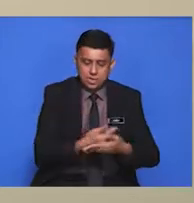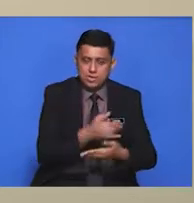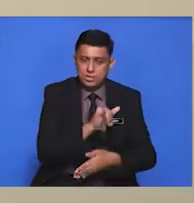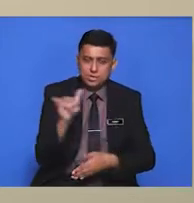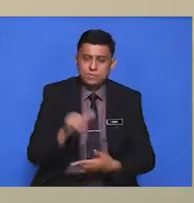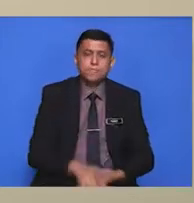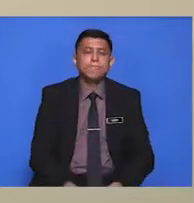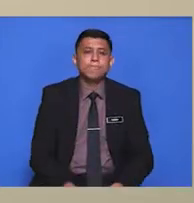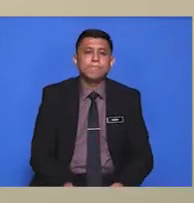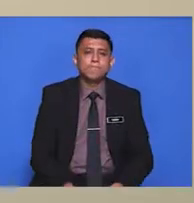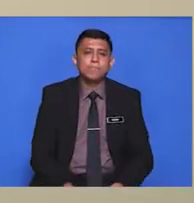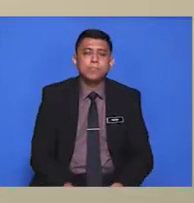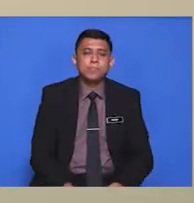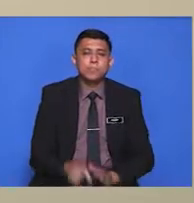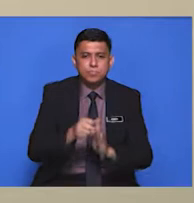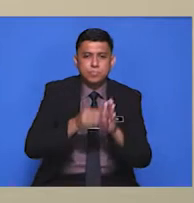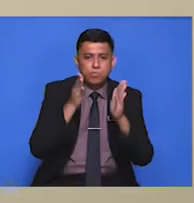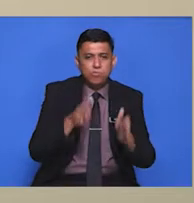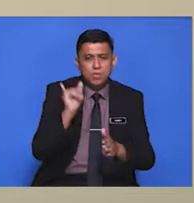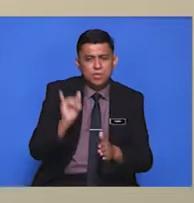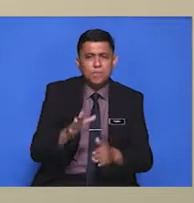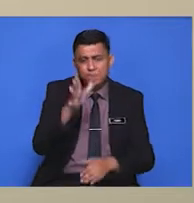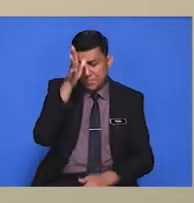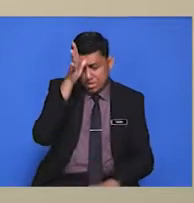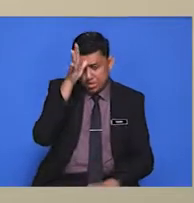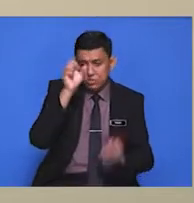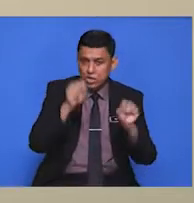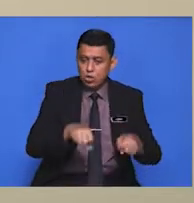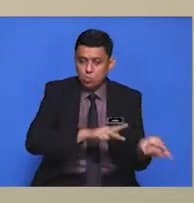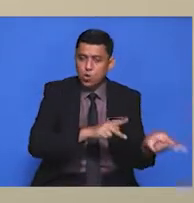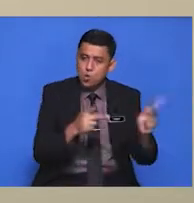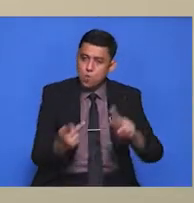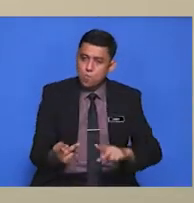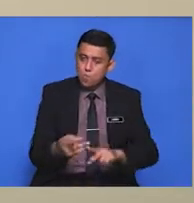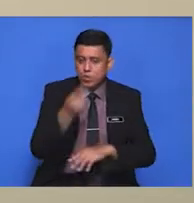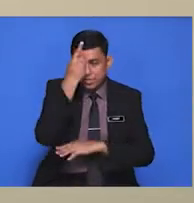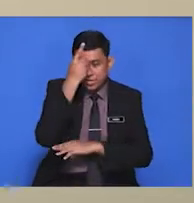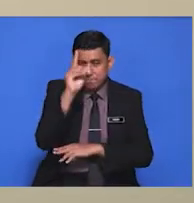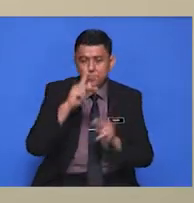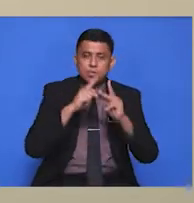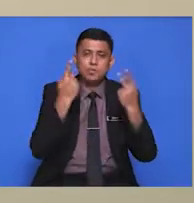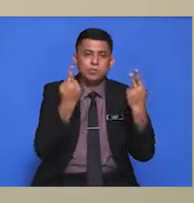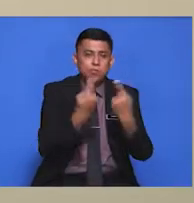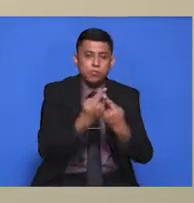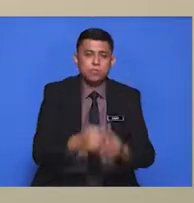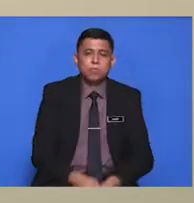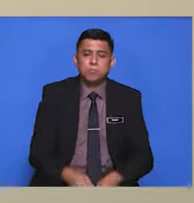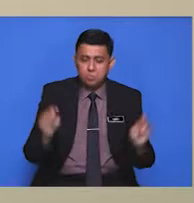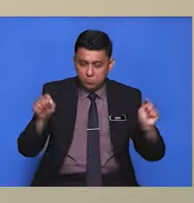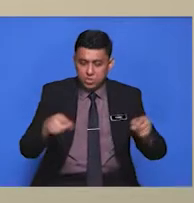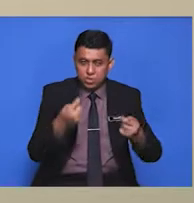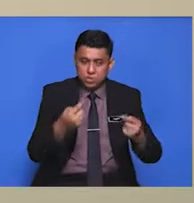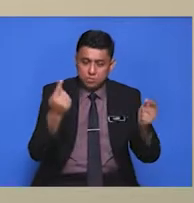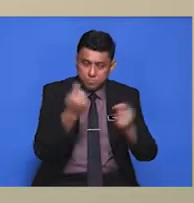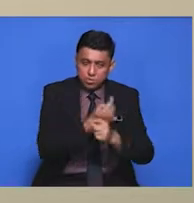Perwatakan lain Dodo juga merupakan seorang bapa yang sanggup berkorban demi keluarga. Dodo sanggup bertindak menentang